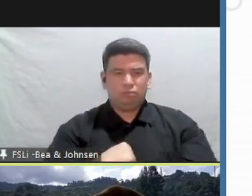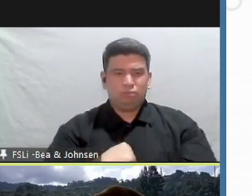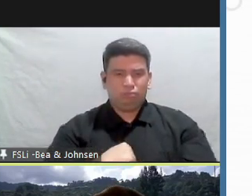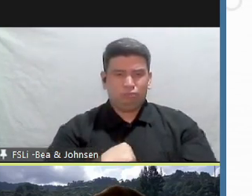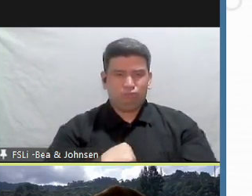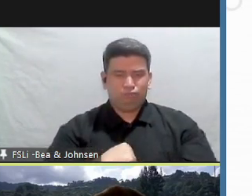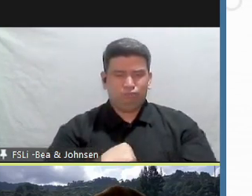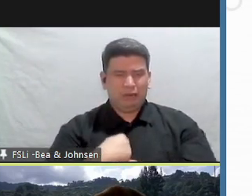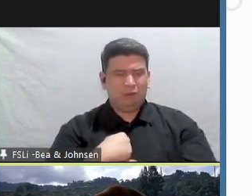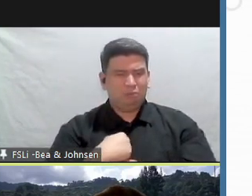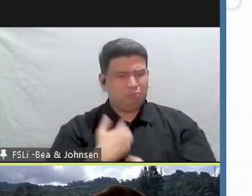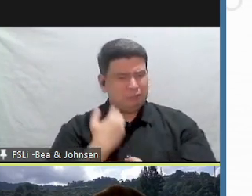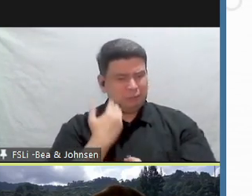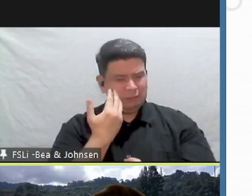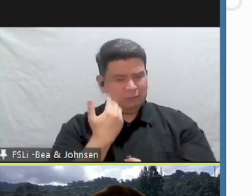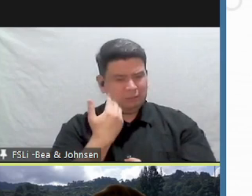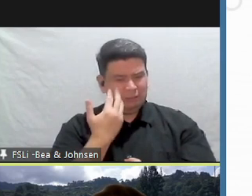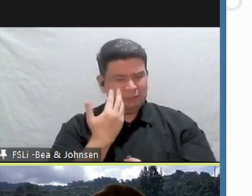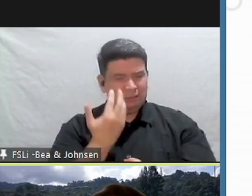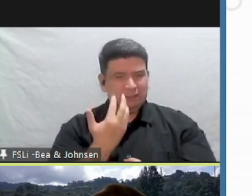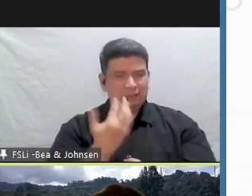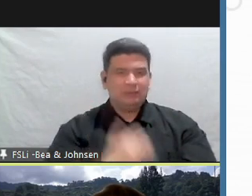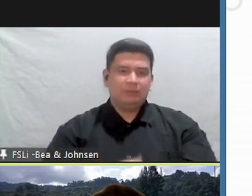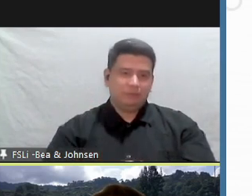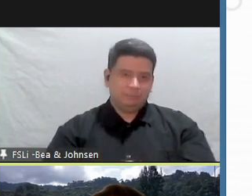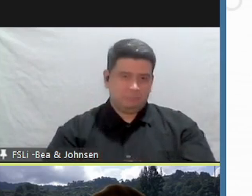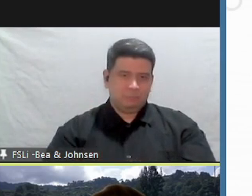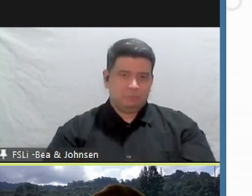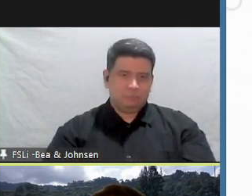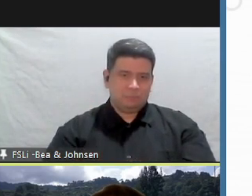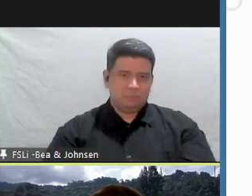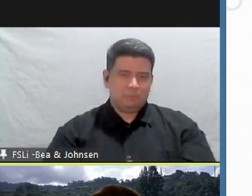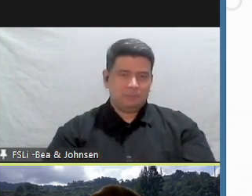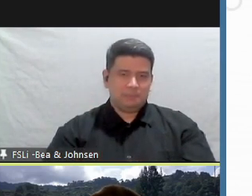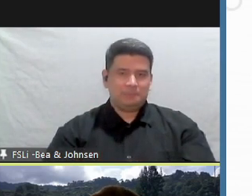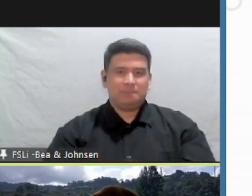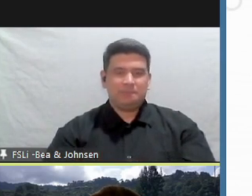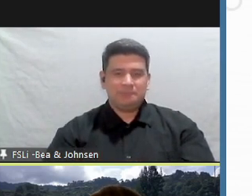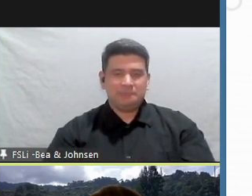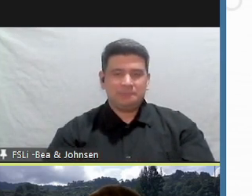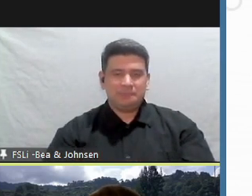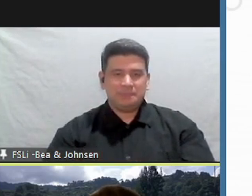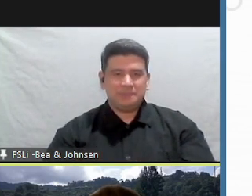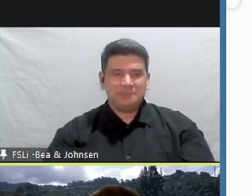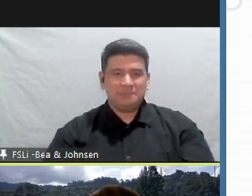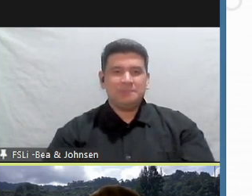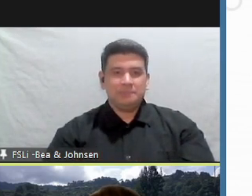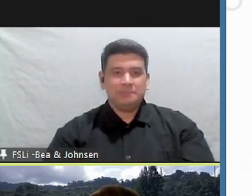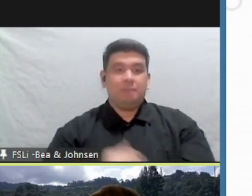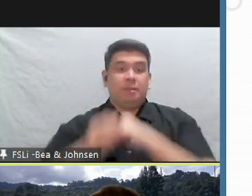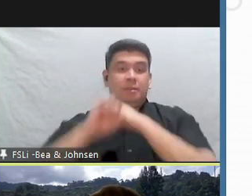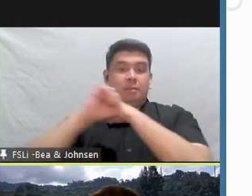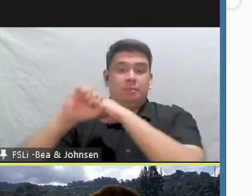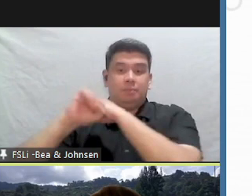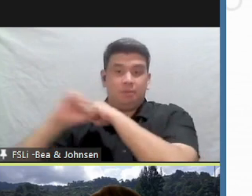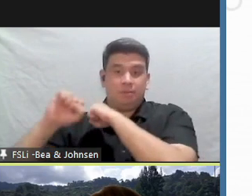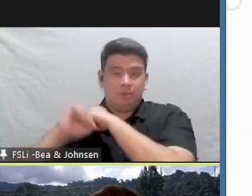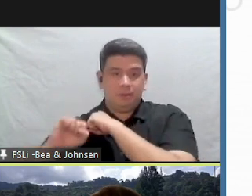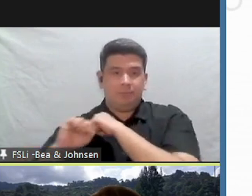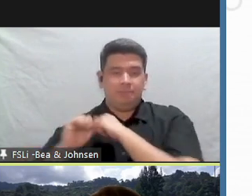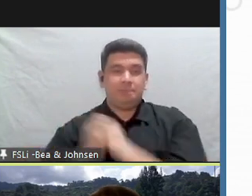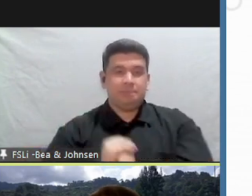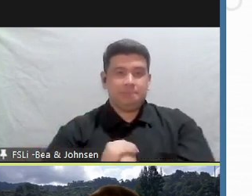Ano? Lahat pala ng tao ay may accent. Sila din po ay nag-advocacy, sinulatan nila yung mga parents, may